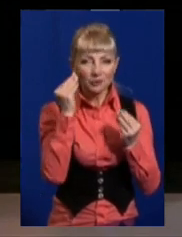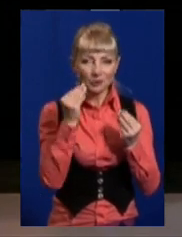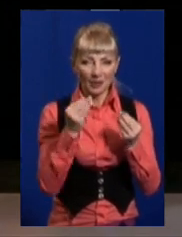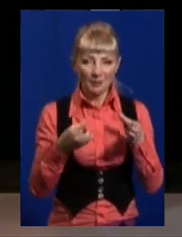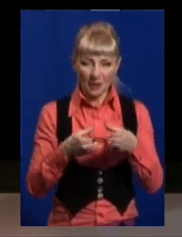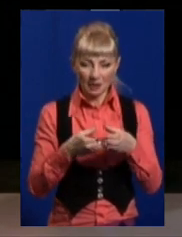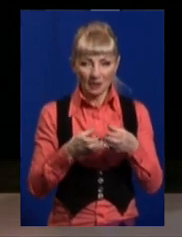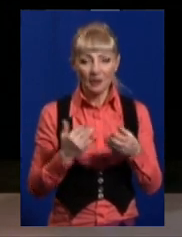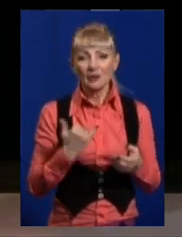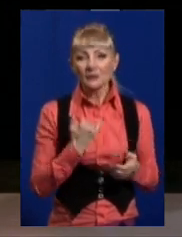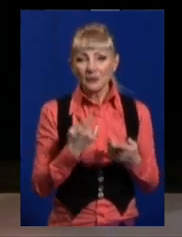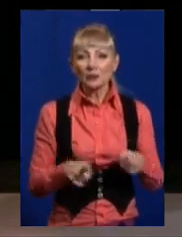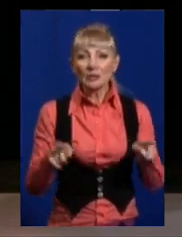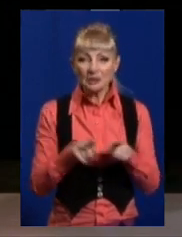таких